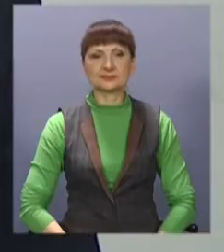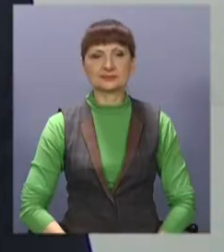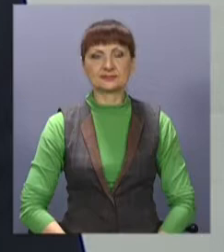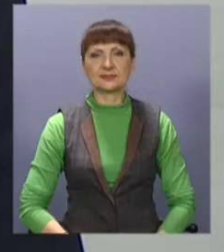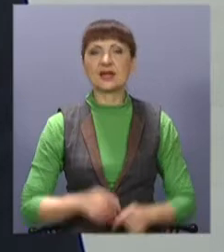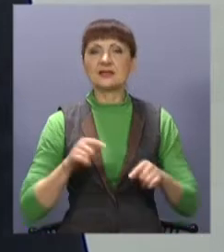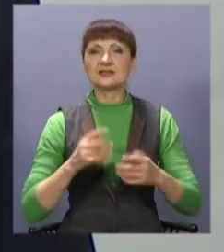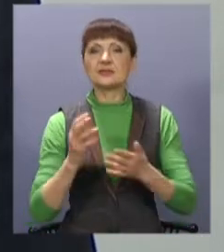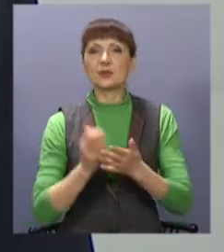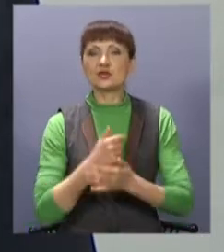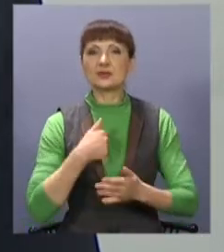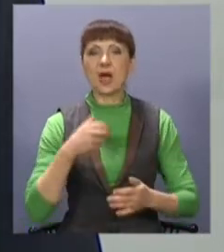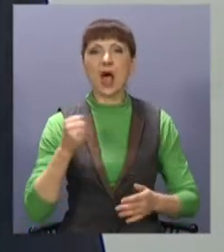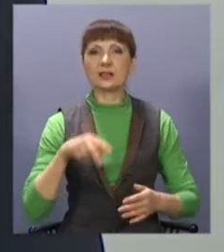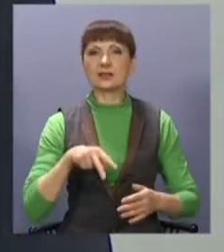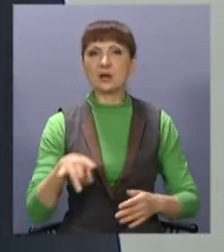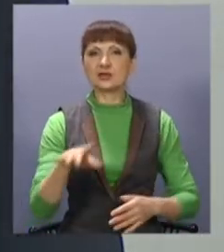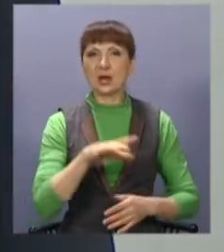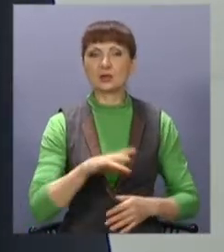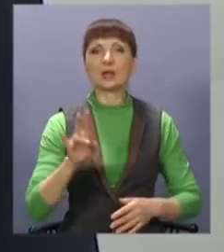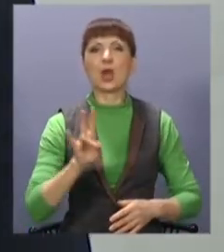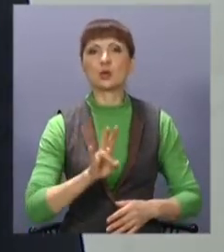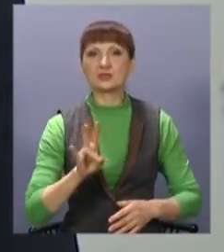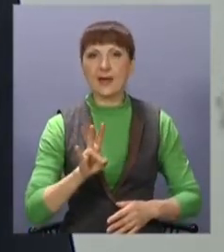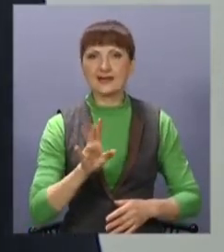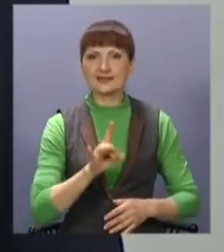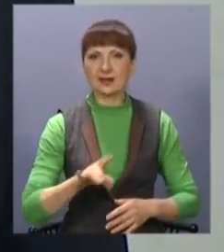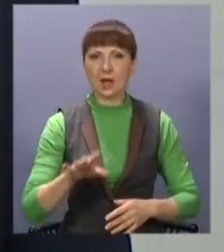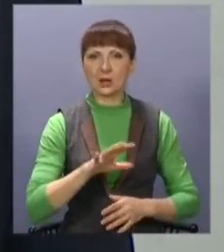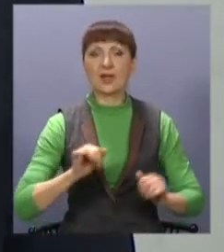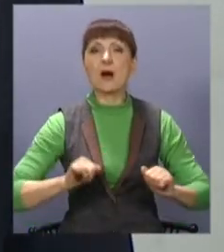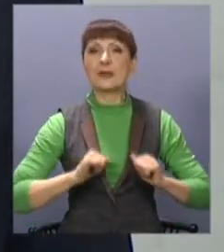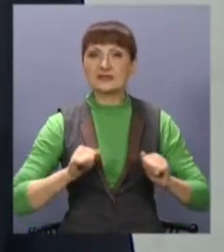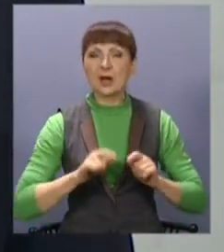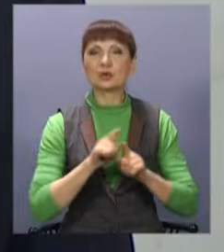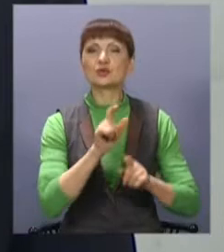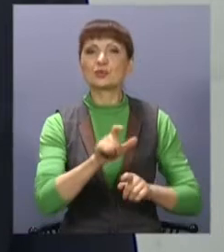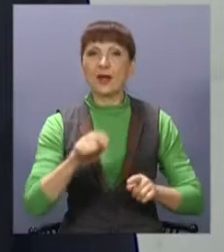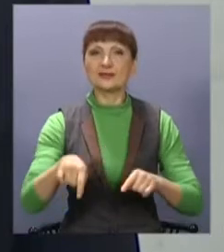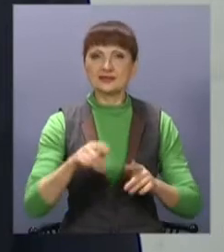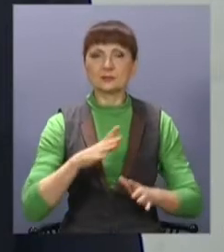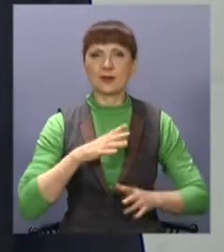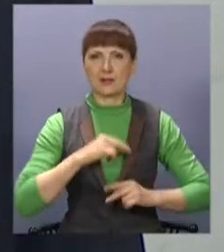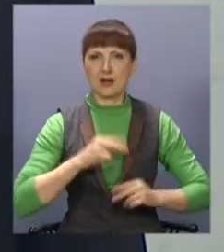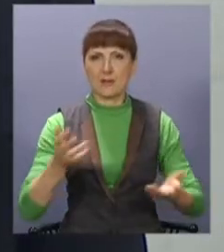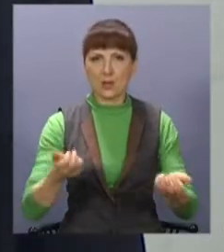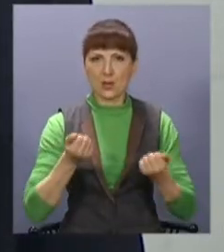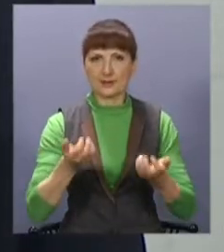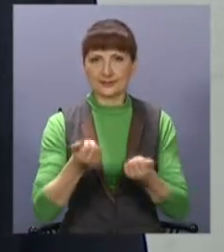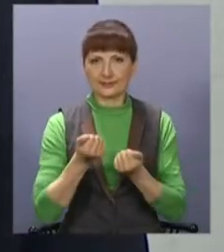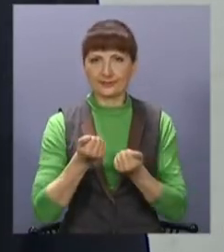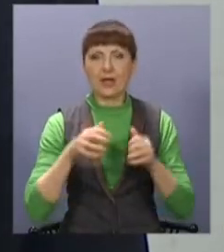Здесь получается мы в Алатауском районе, Наурызбайске, Алатауске, постараться тоже кадры, чтобы здесь набирали. Вот